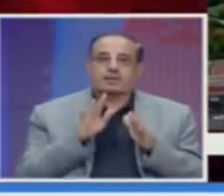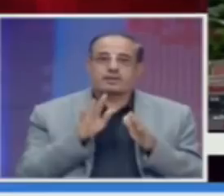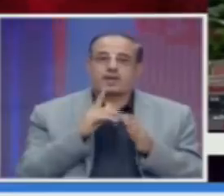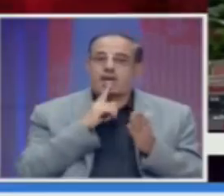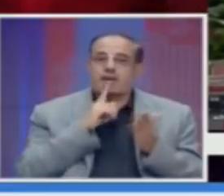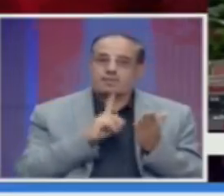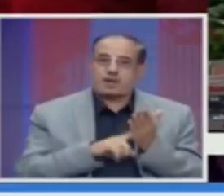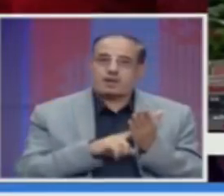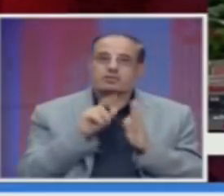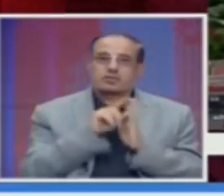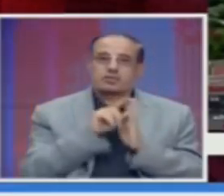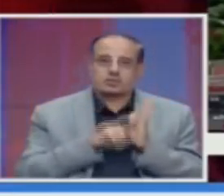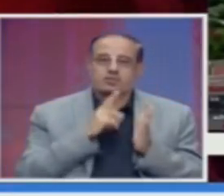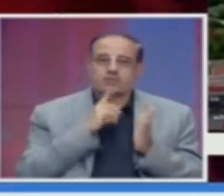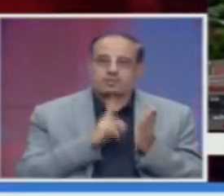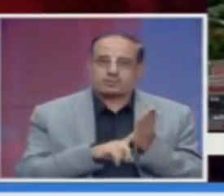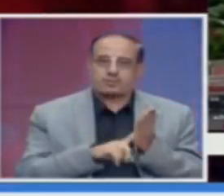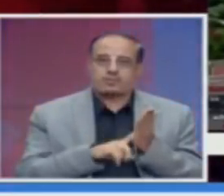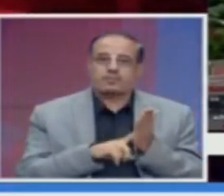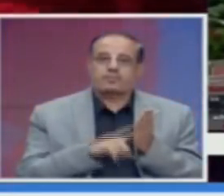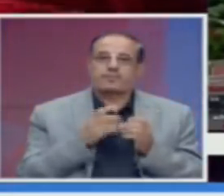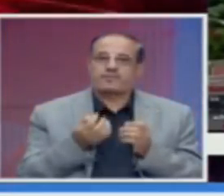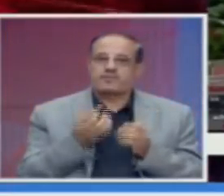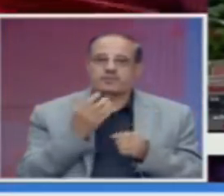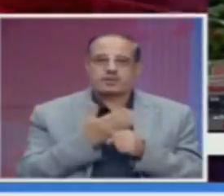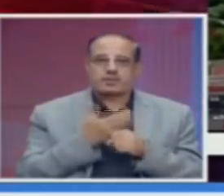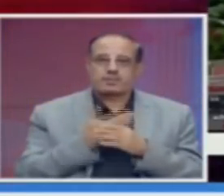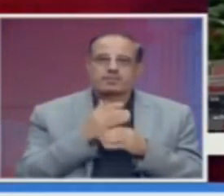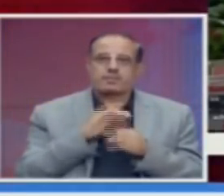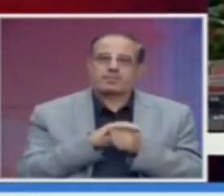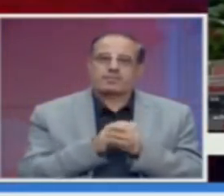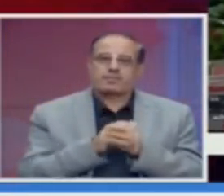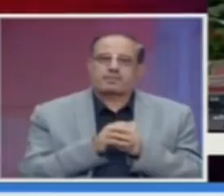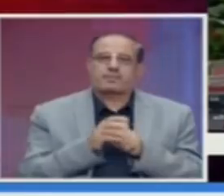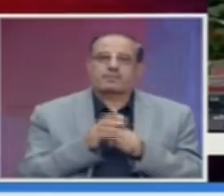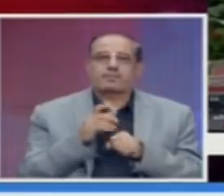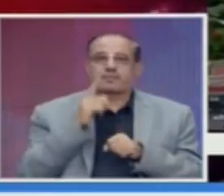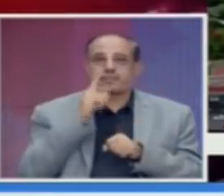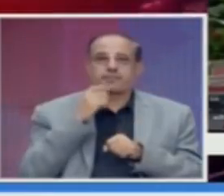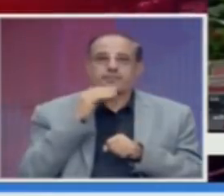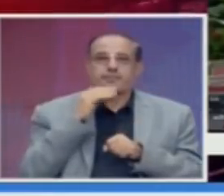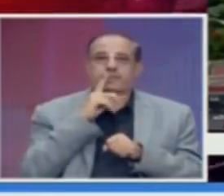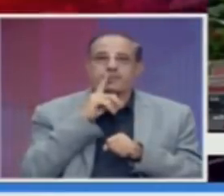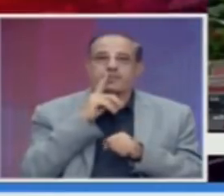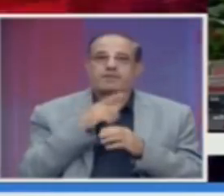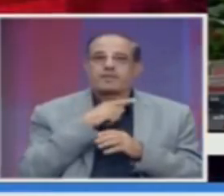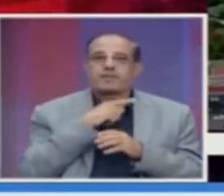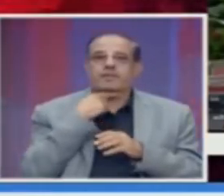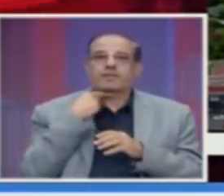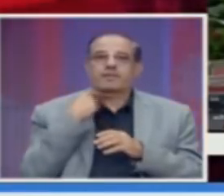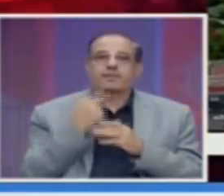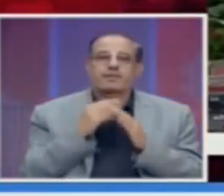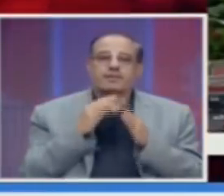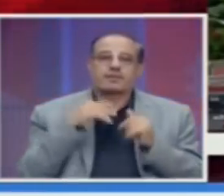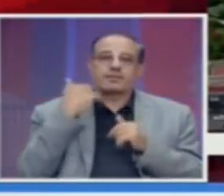استحقاق مهم جدا بيتم في ظروف استثنائية، وطالب مصري النمسا خاصة